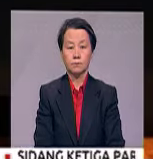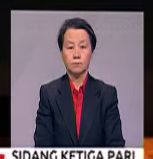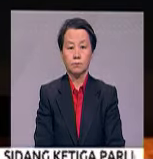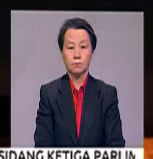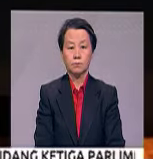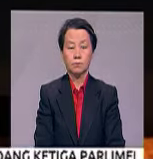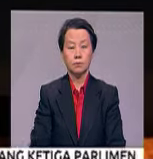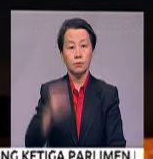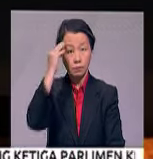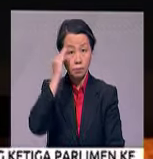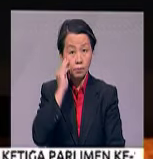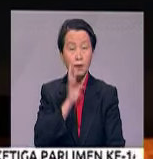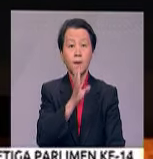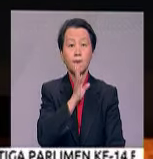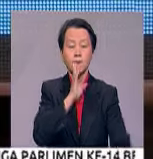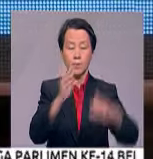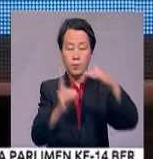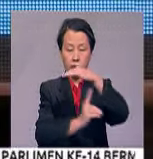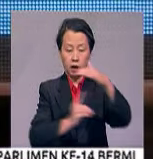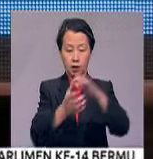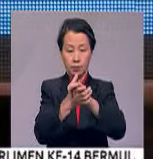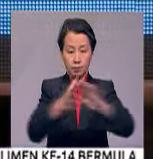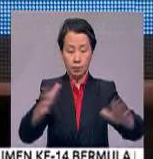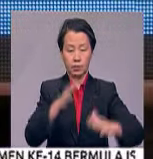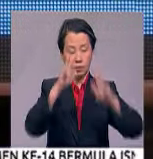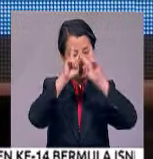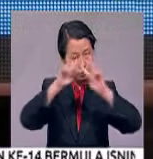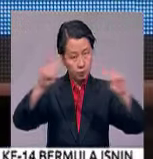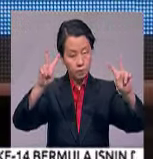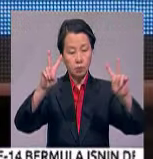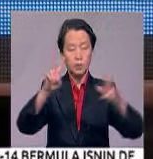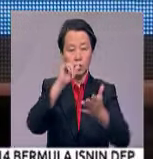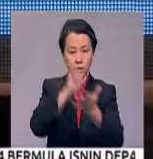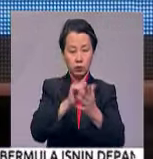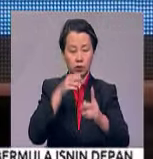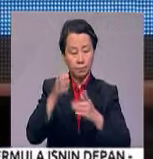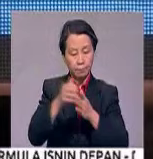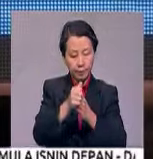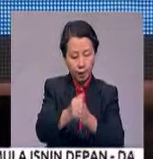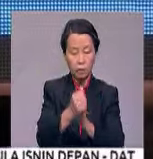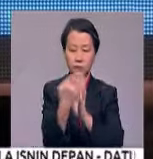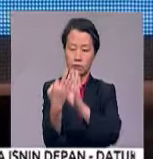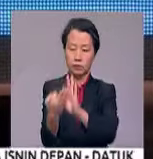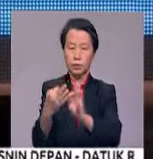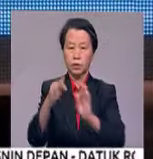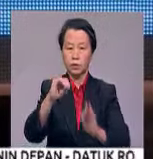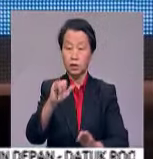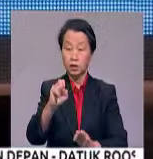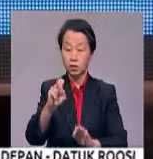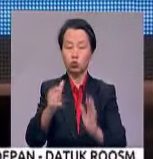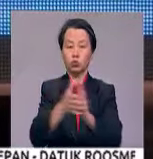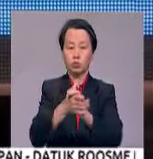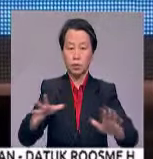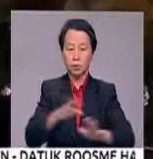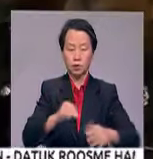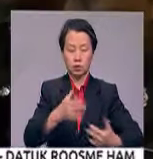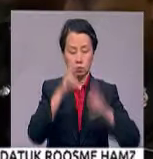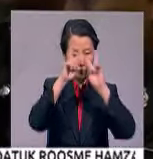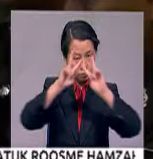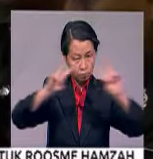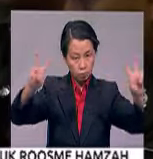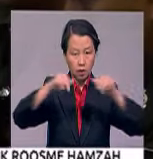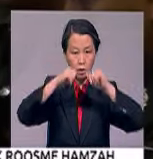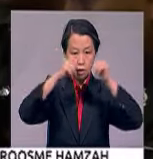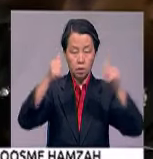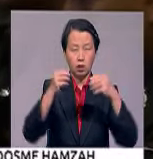Tambah Tun Dr. Mahathir, dasar keselamatan dan ketenteraman negara itu juga sebagai panduan bagi mendepani isu-isu keselamatan dan ketenteraman awam